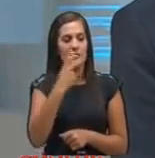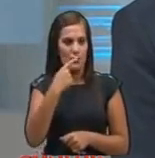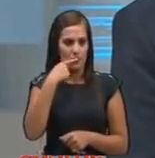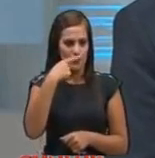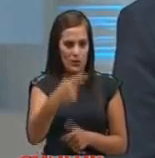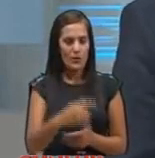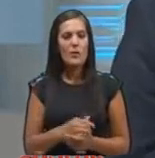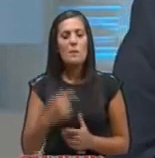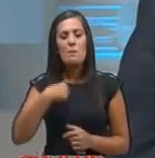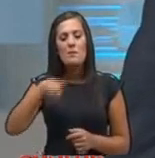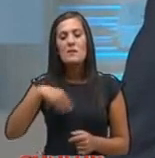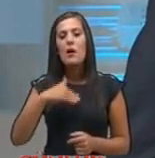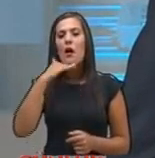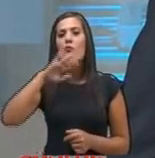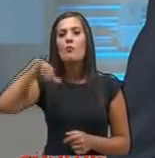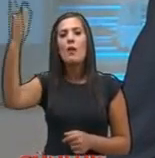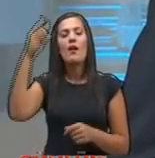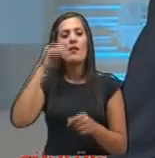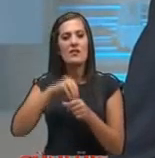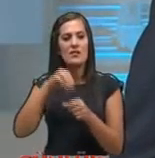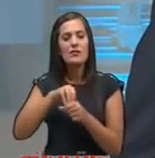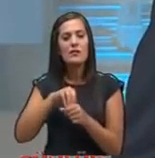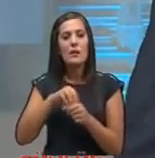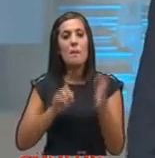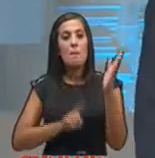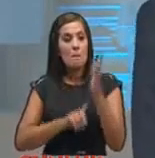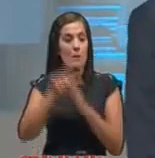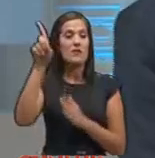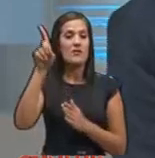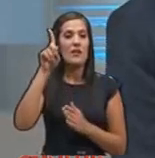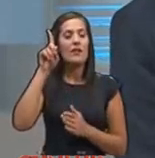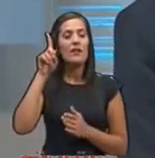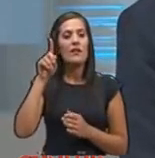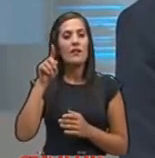seslendirecek. Bizim Avrupa'daki başarılı